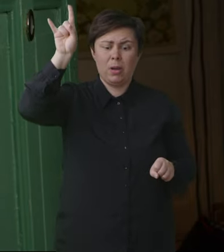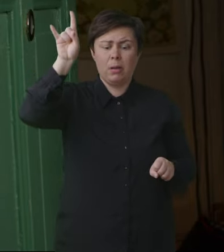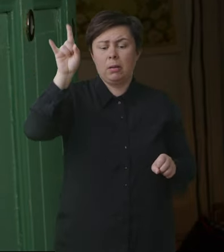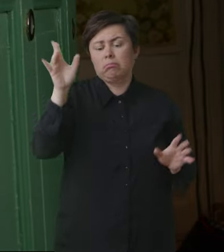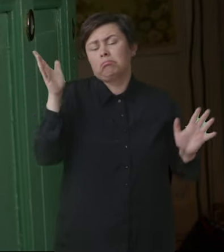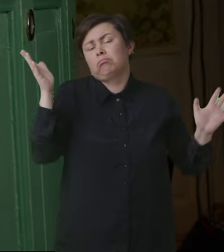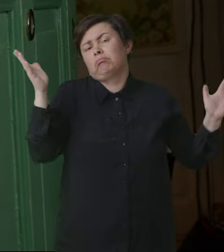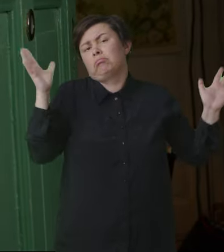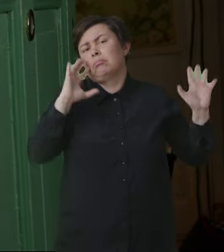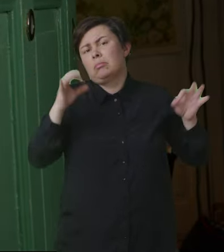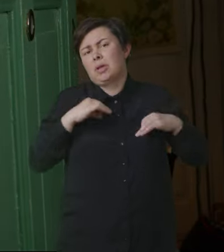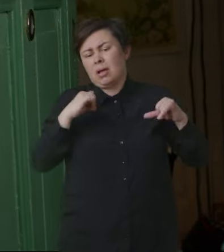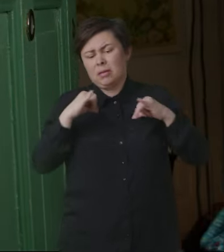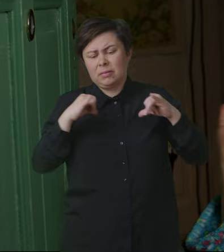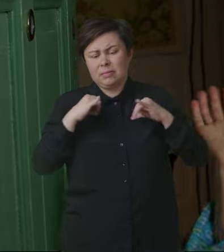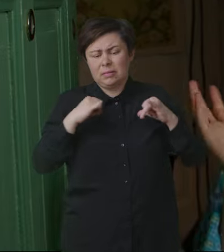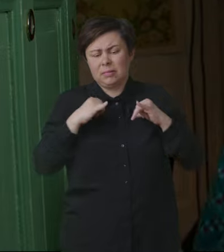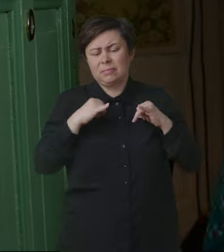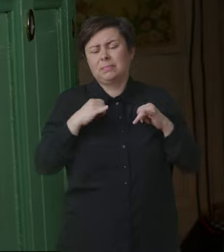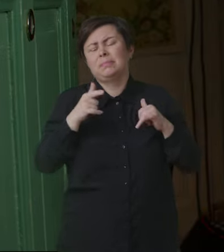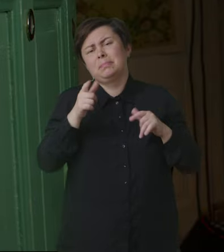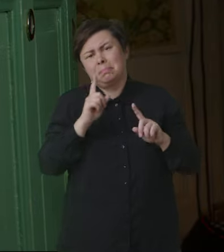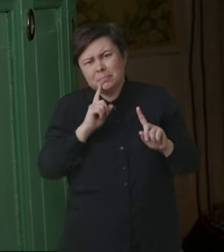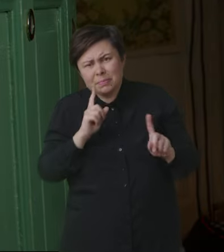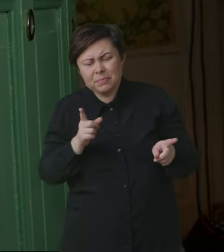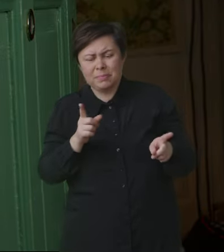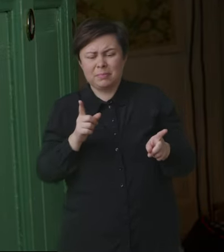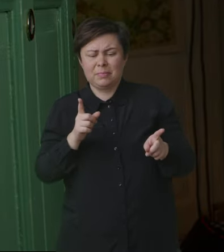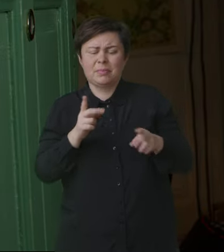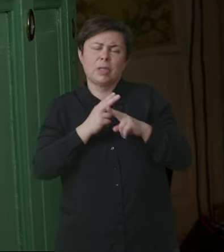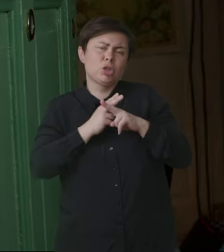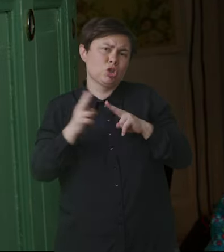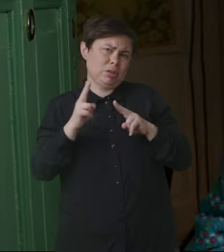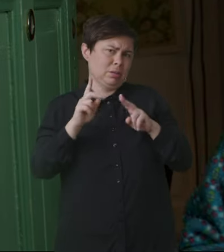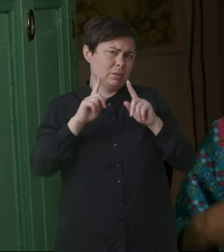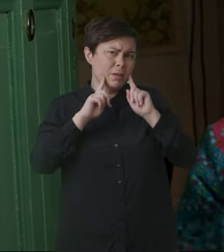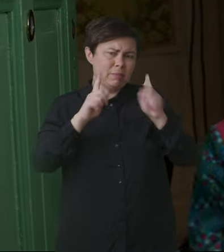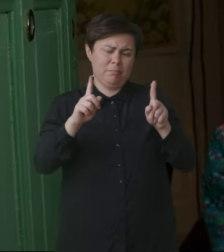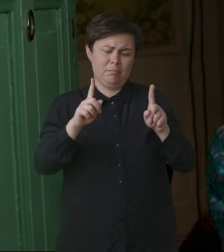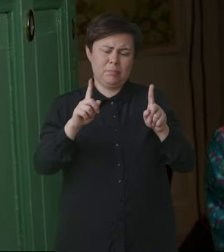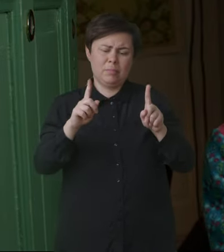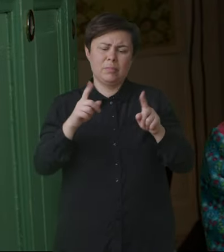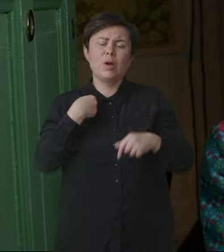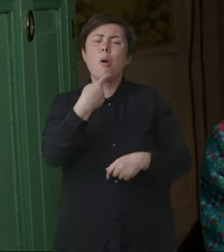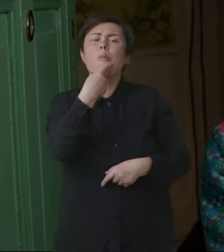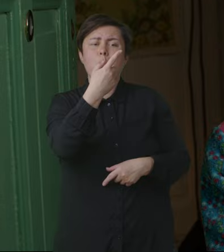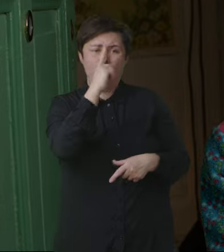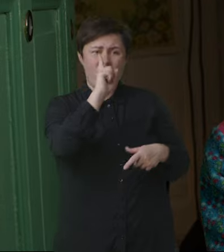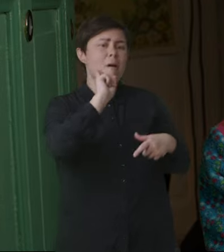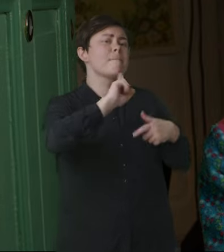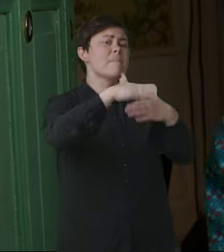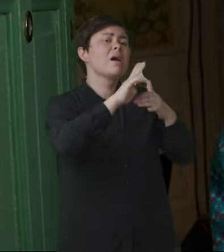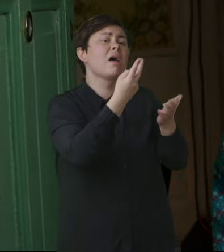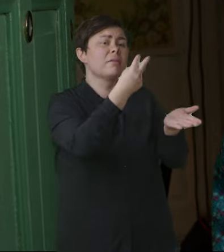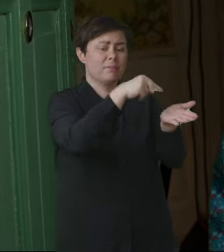Panie władzo, tuż to prawda, czysta prawda. Powiadomię męża, jak tylko